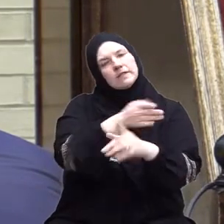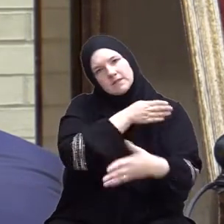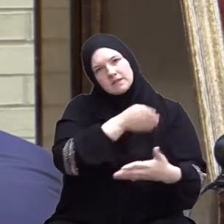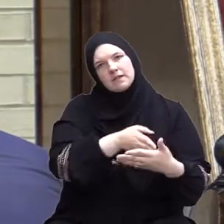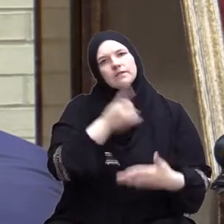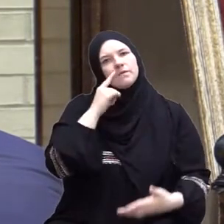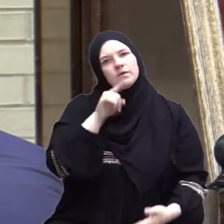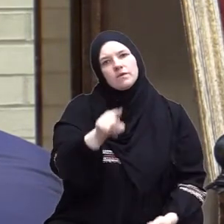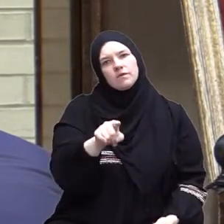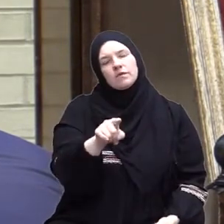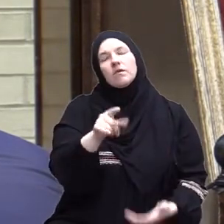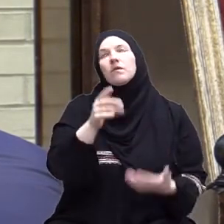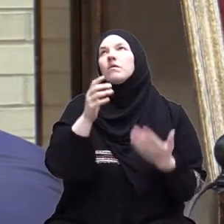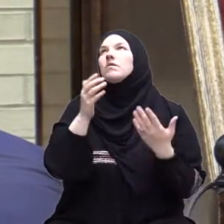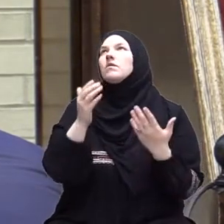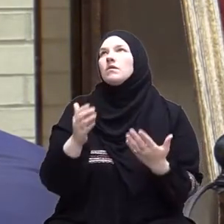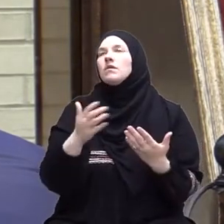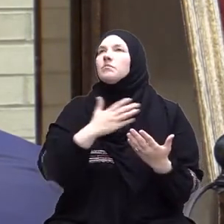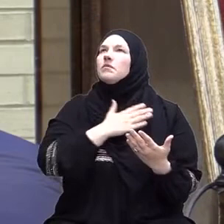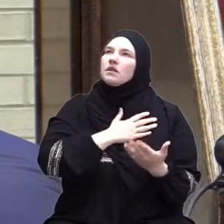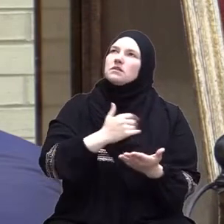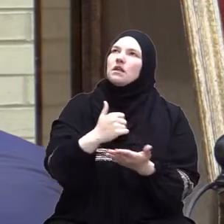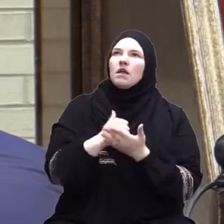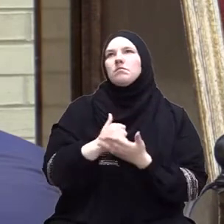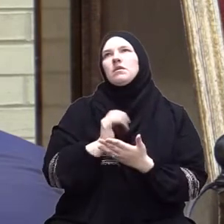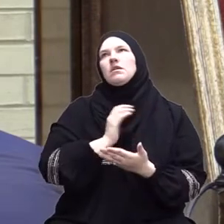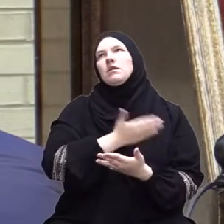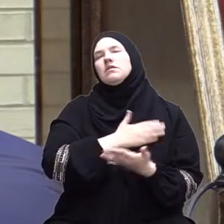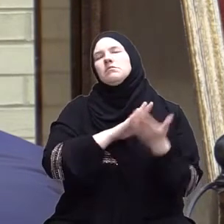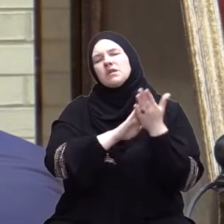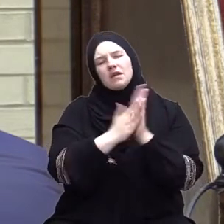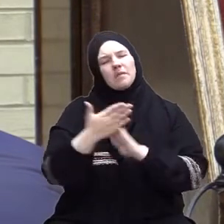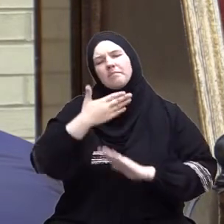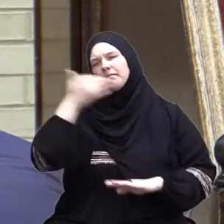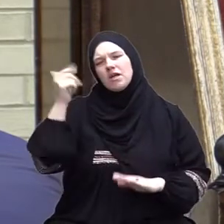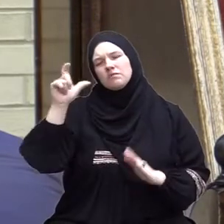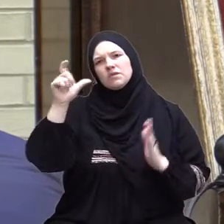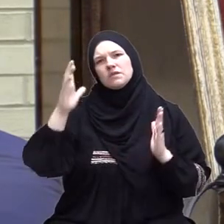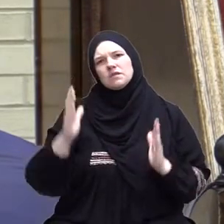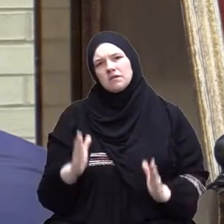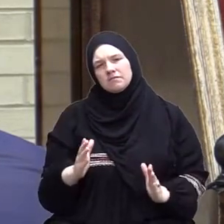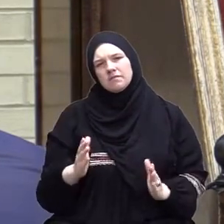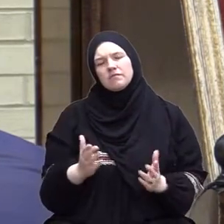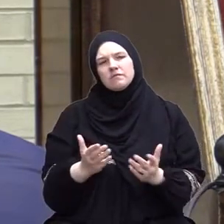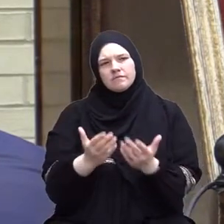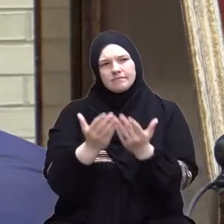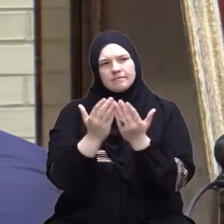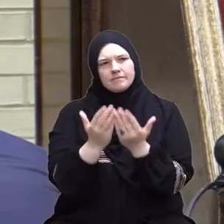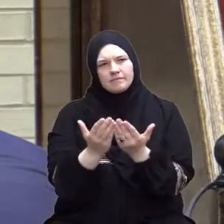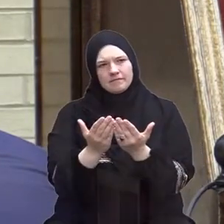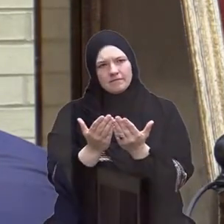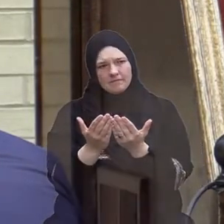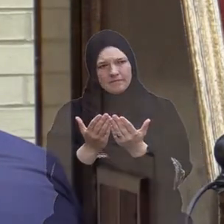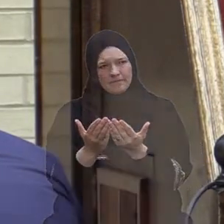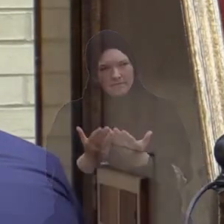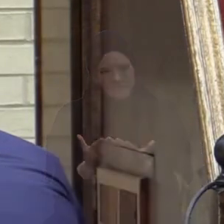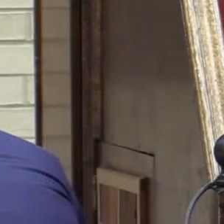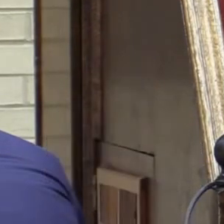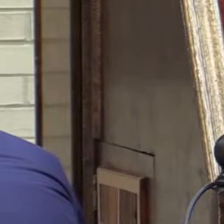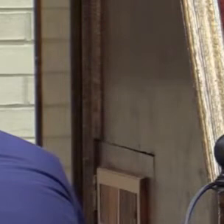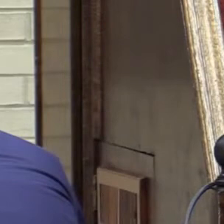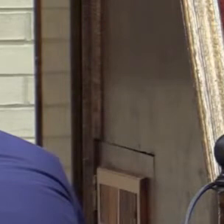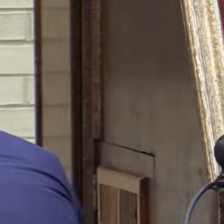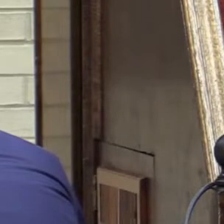is against yourself. May Allah subhanahu wa ta'ala help us to become better Muslims. اللهم اهدنا فيمن